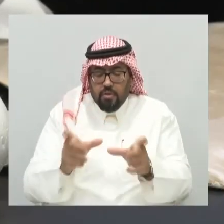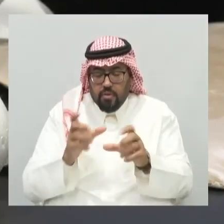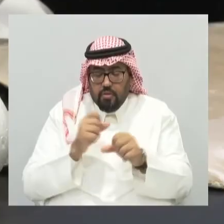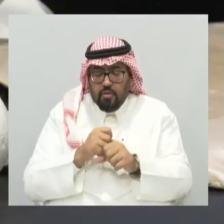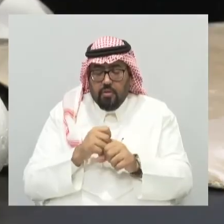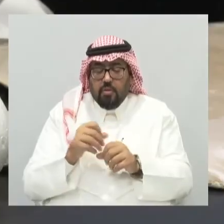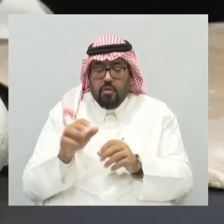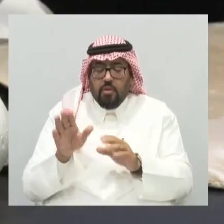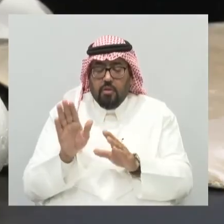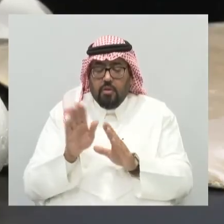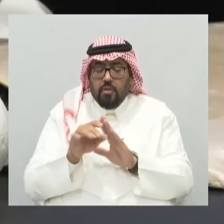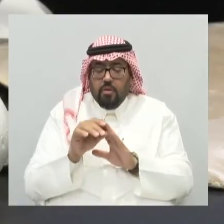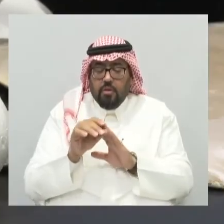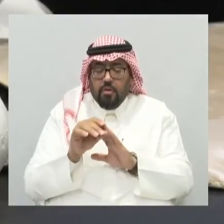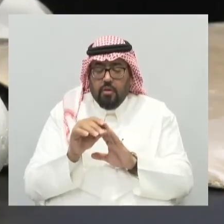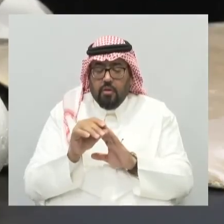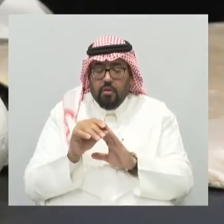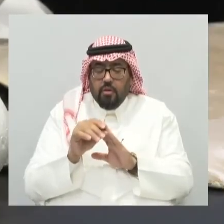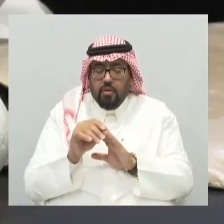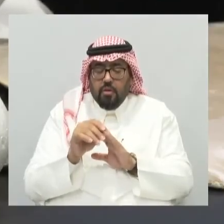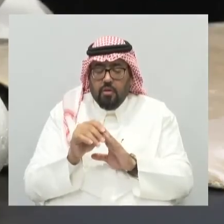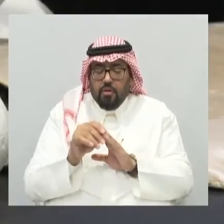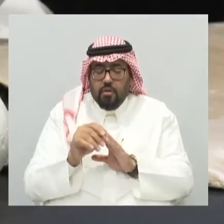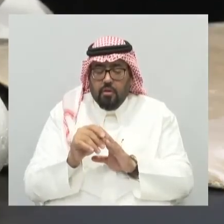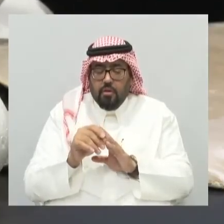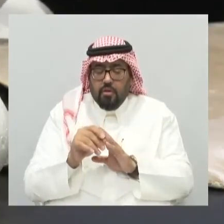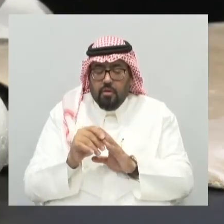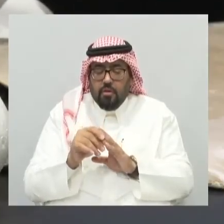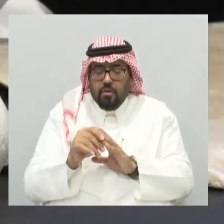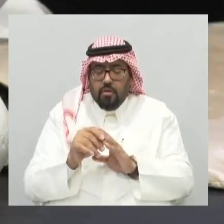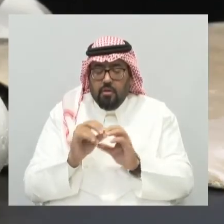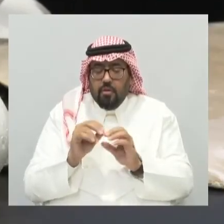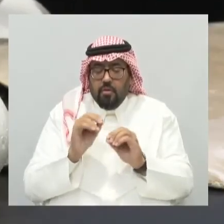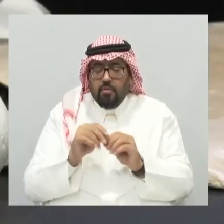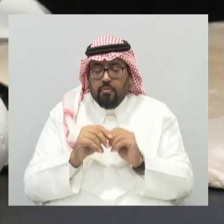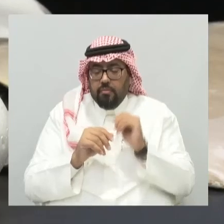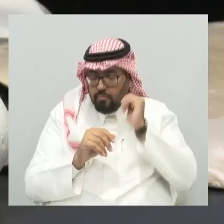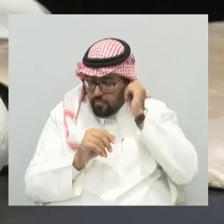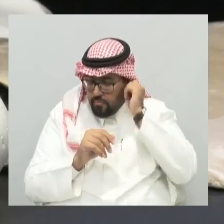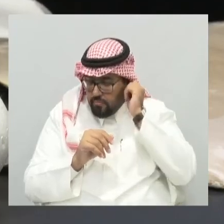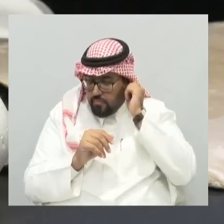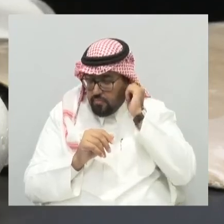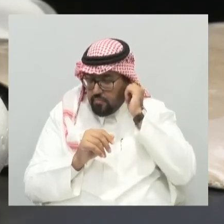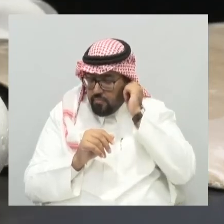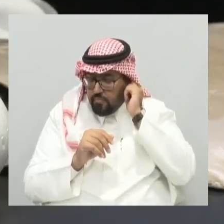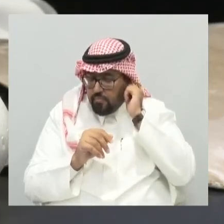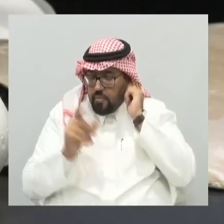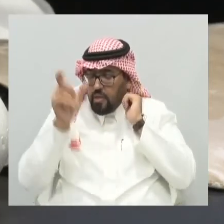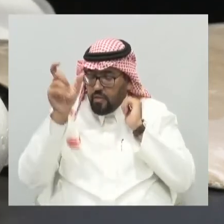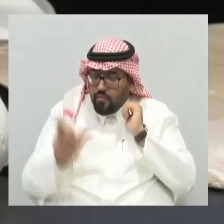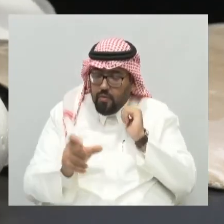الكاس اللي توضع فيه طيب نيجي الان لصفات الماء